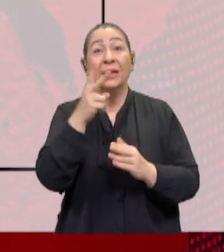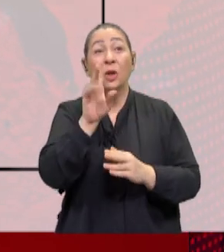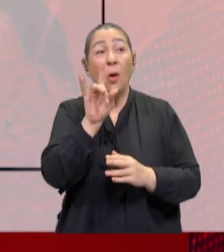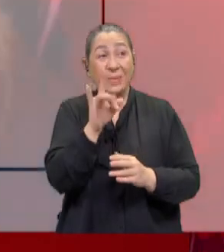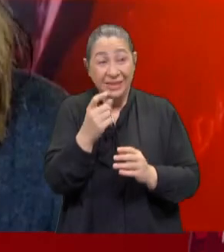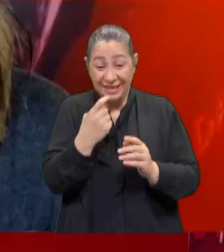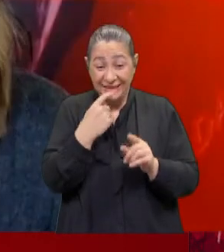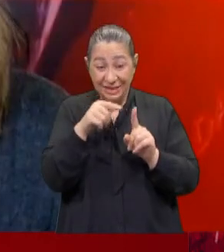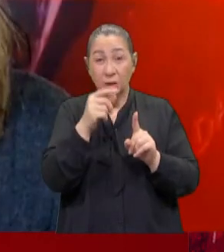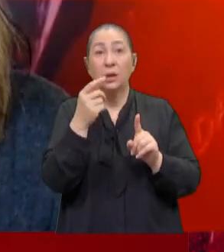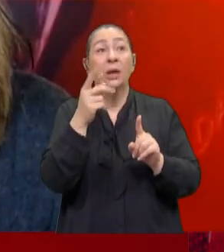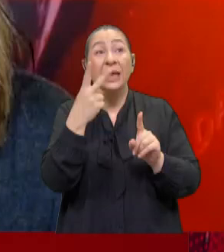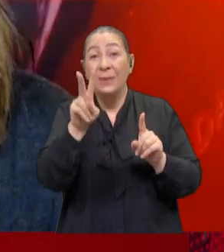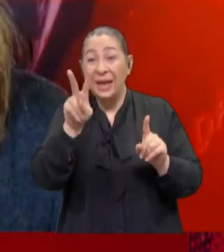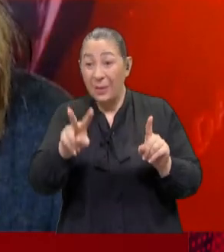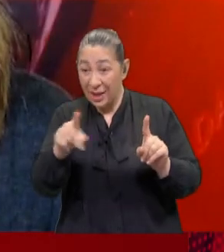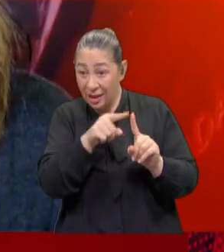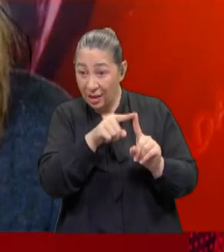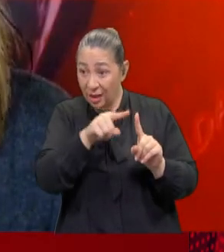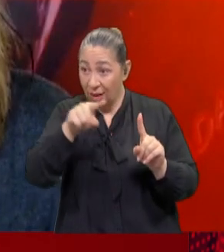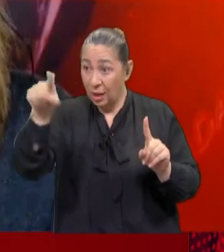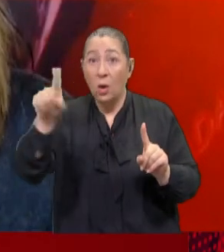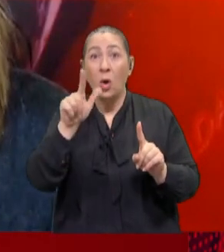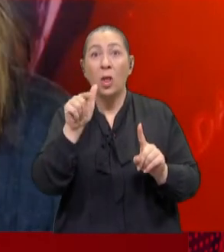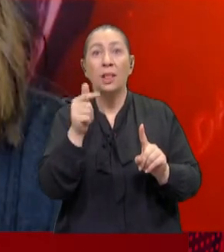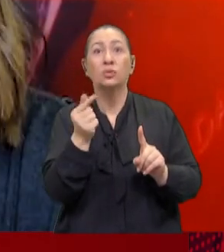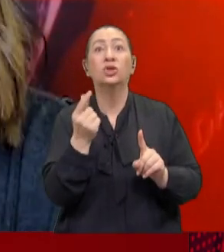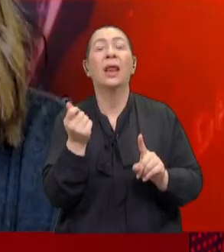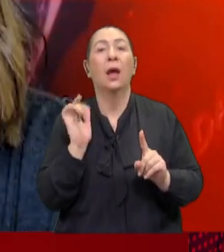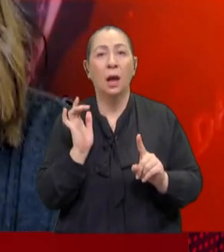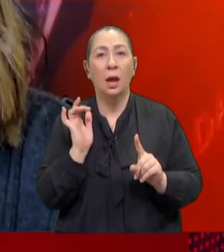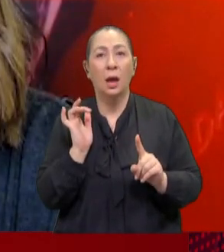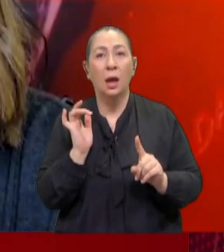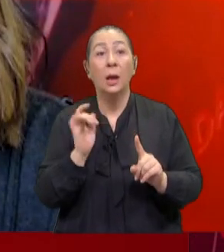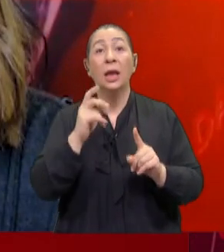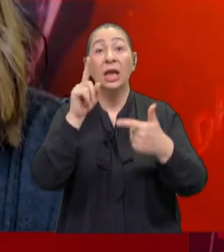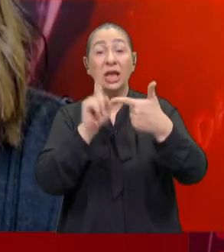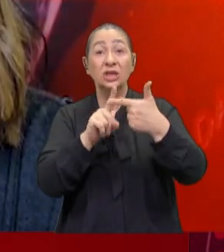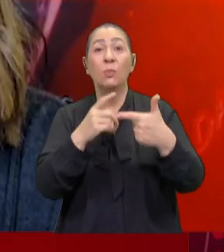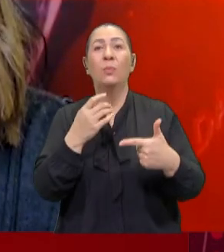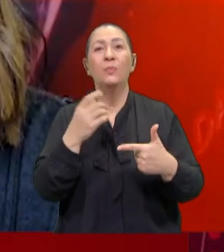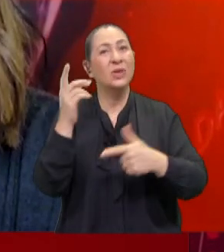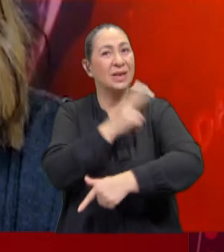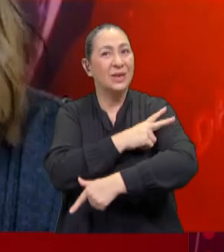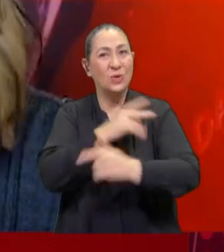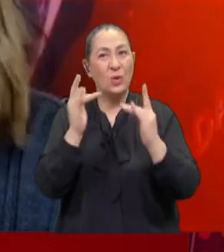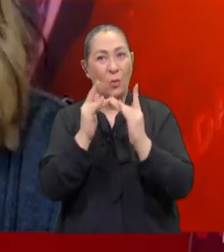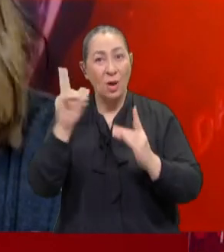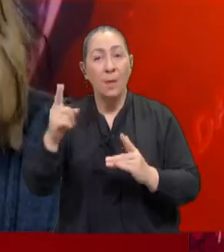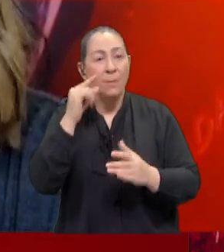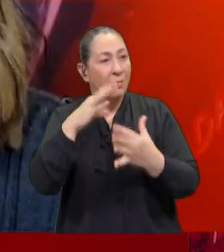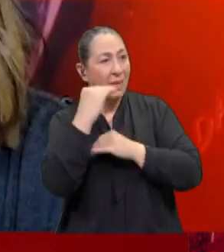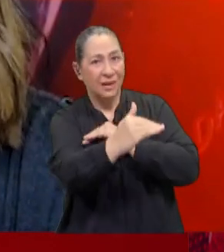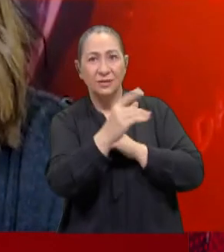lira olan fiyat 2022'de 16,5 lira. İkinci Boğaz Köprüsü milletin vergileriyle yapılmış,